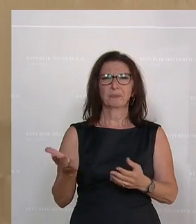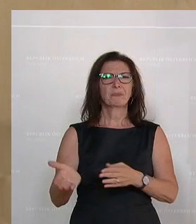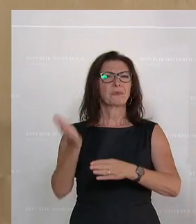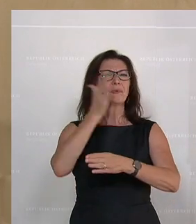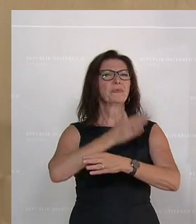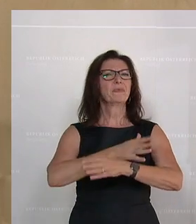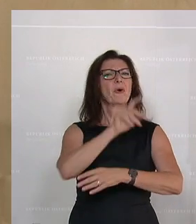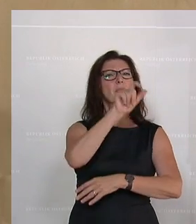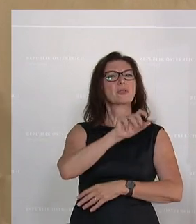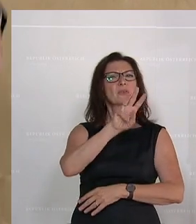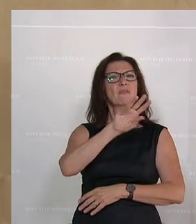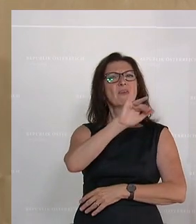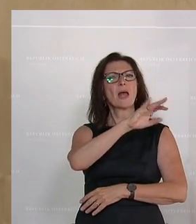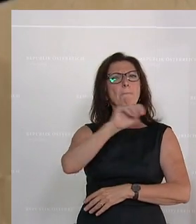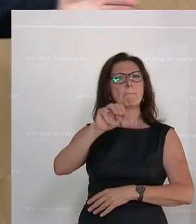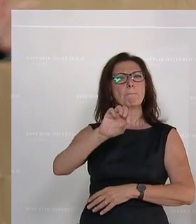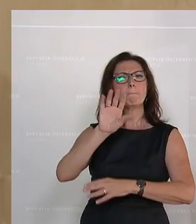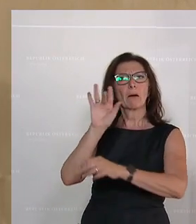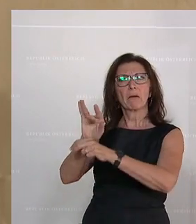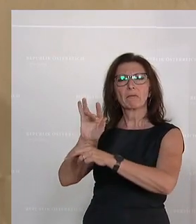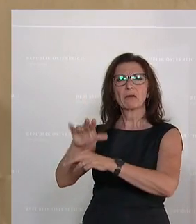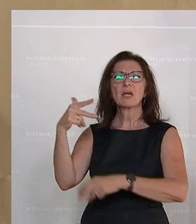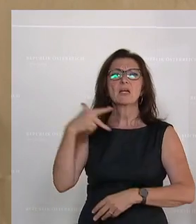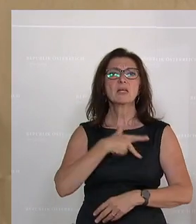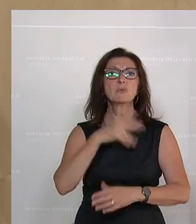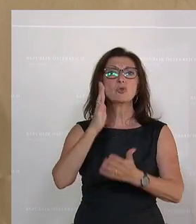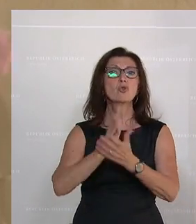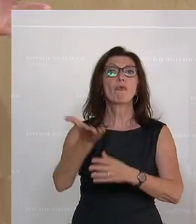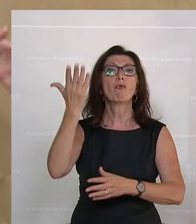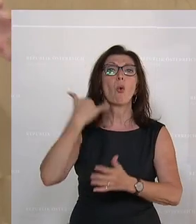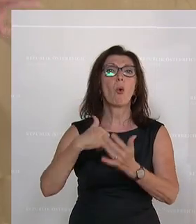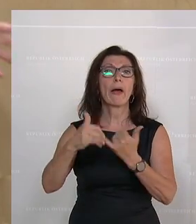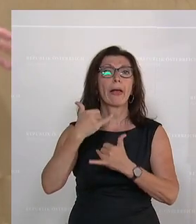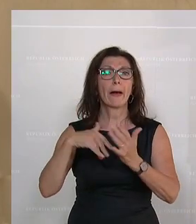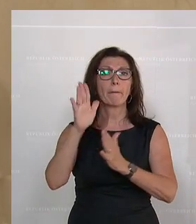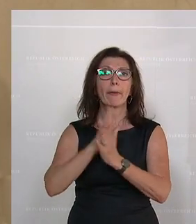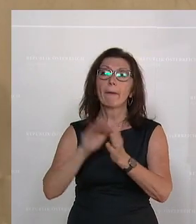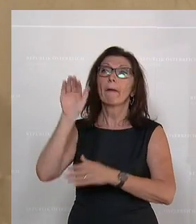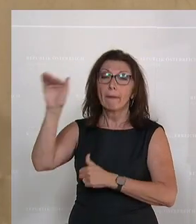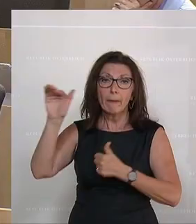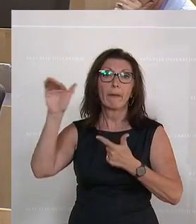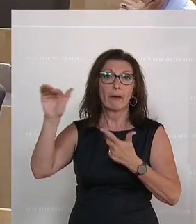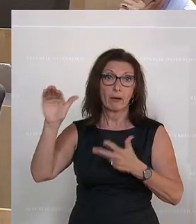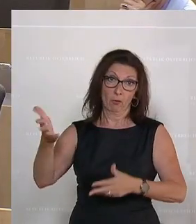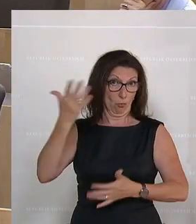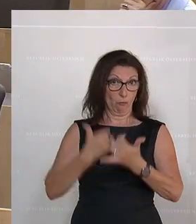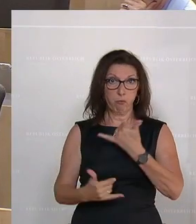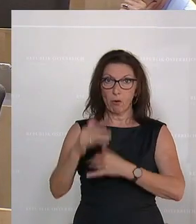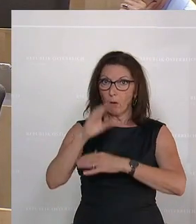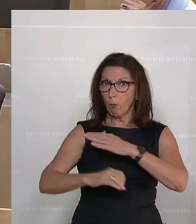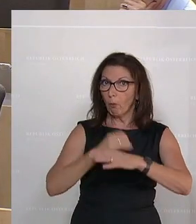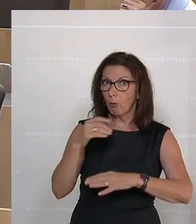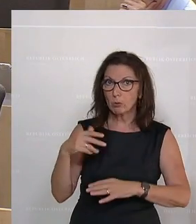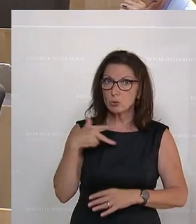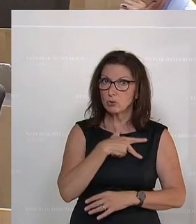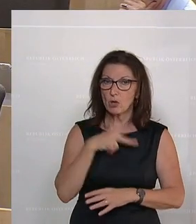wimmer dass die spd schon seit dem vorjahr darauf hinweist im vorjahr haben wir die ökosoziale steuerreform beschlossen mit